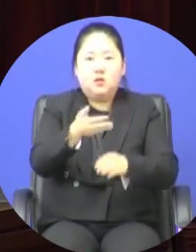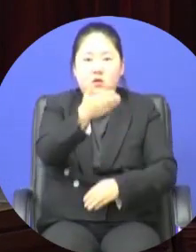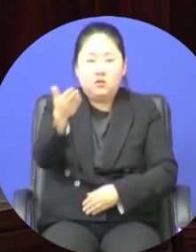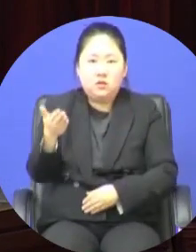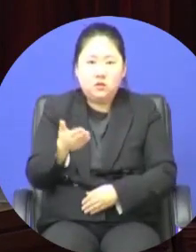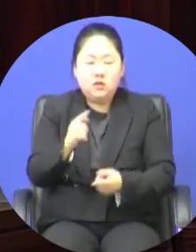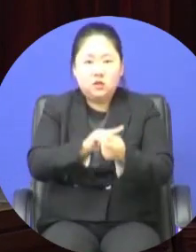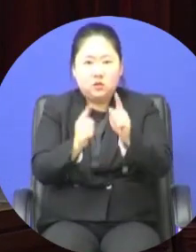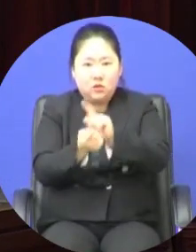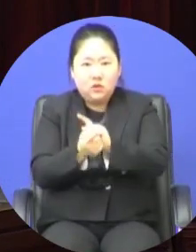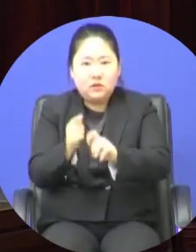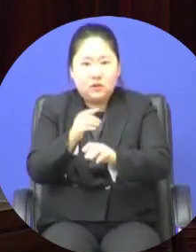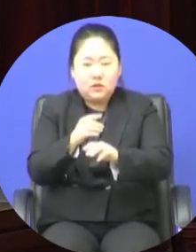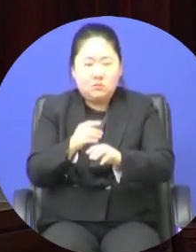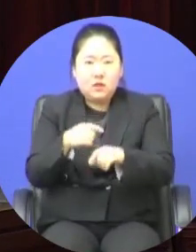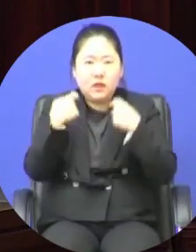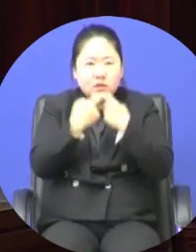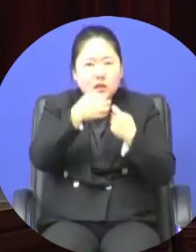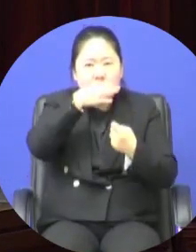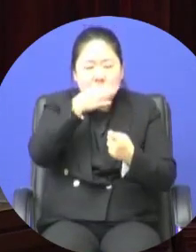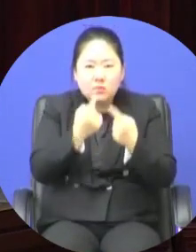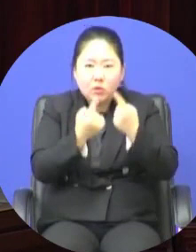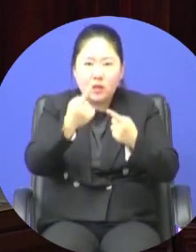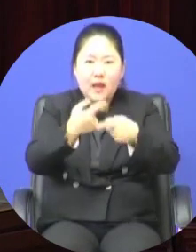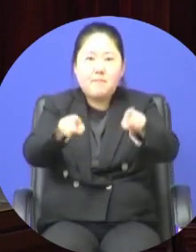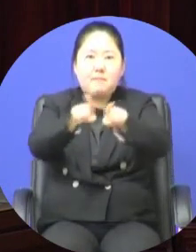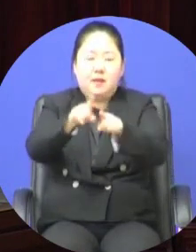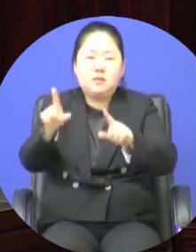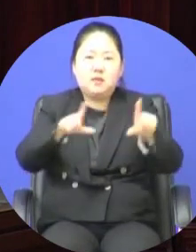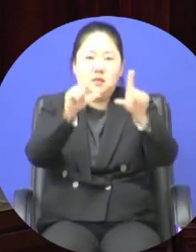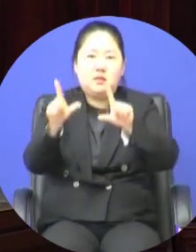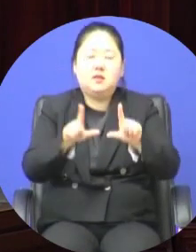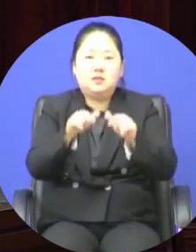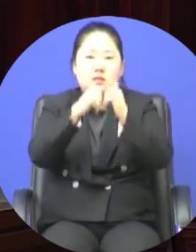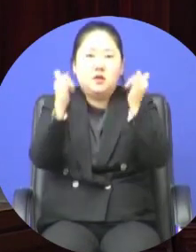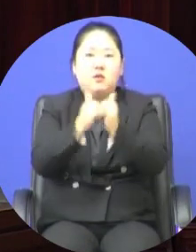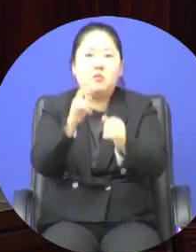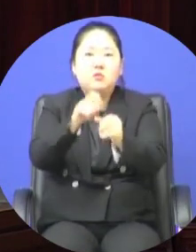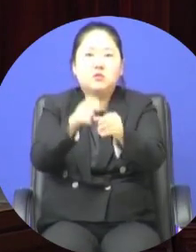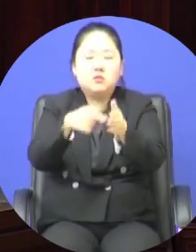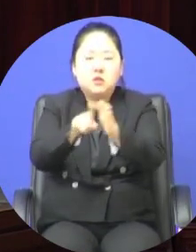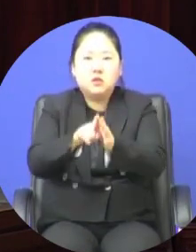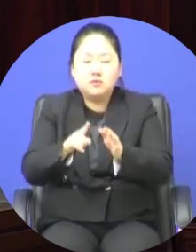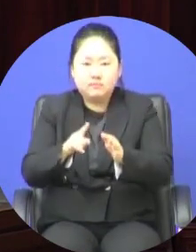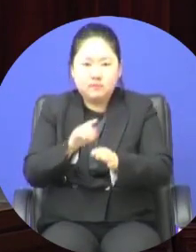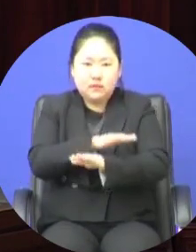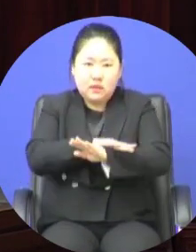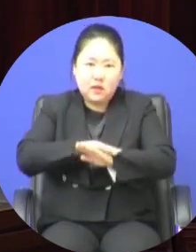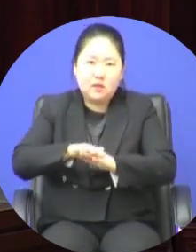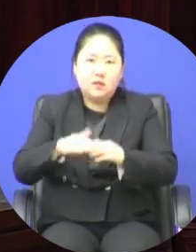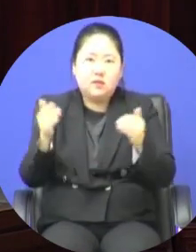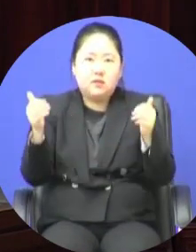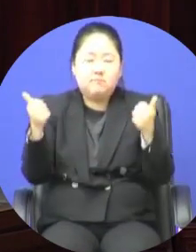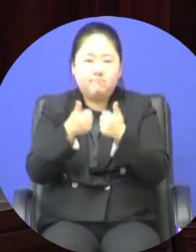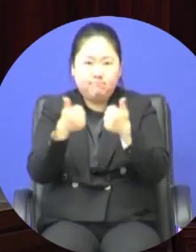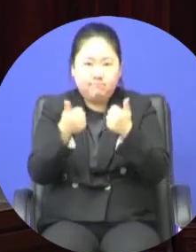이해와 협력을 부탁드리고 미래 비전과 전략에 대해서도 진지하게 논의해 주시길 당부드립니다.